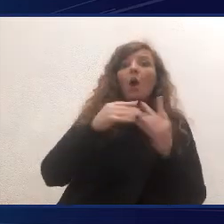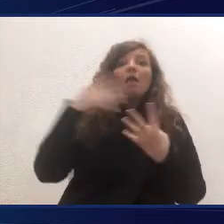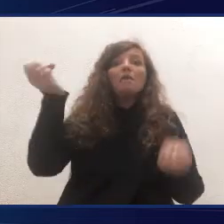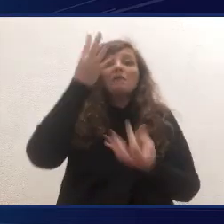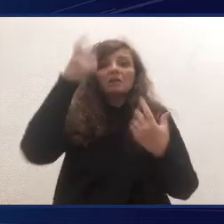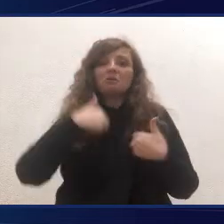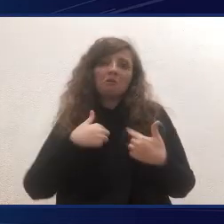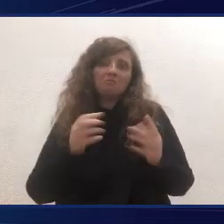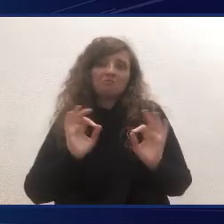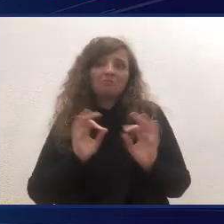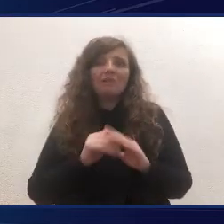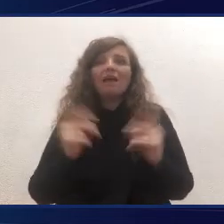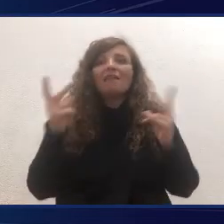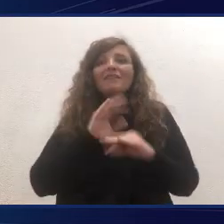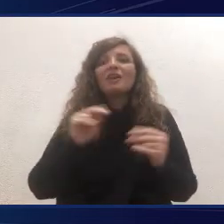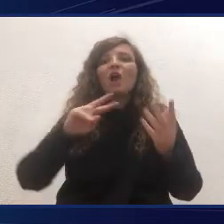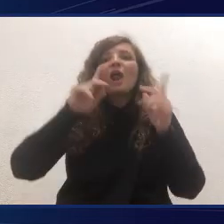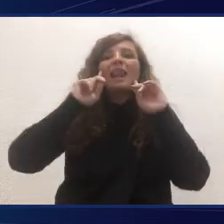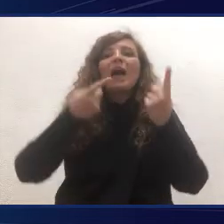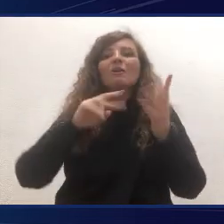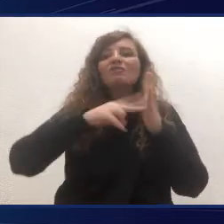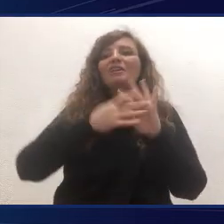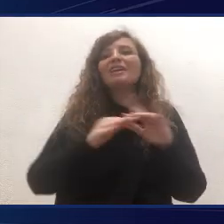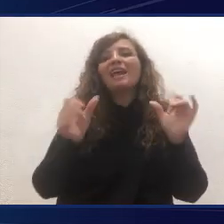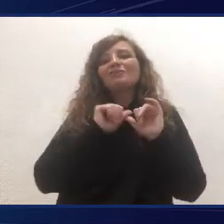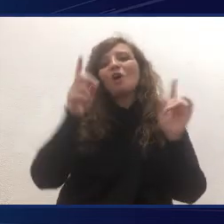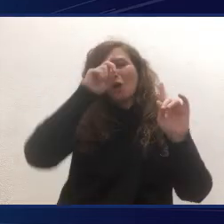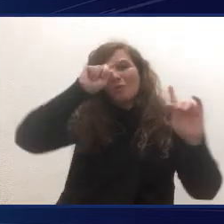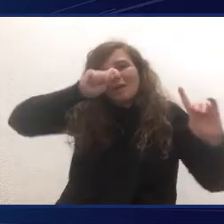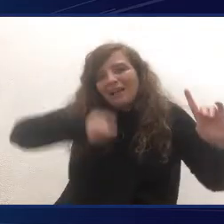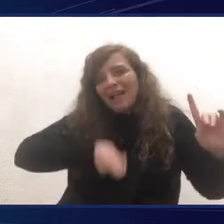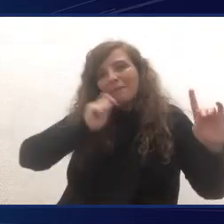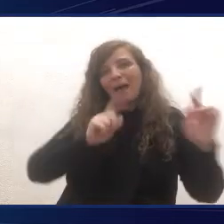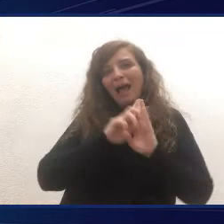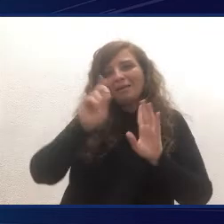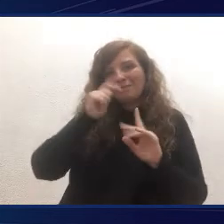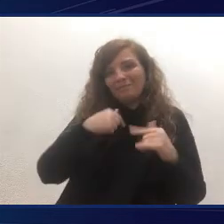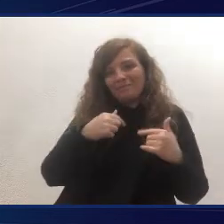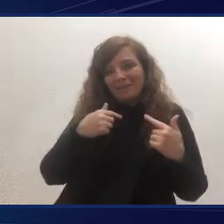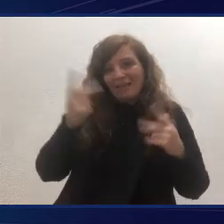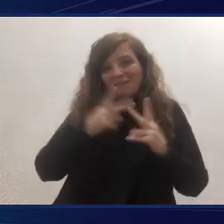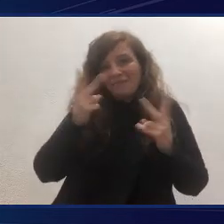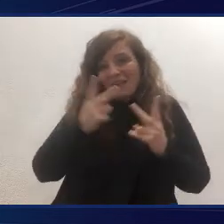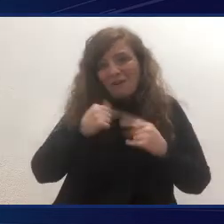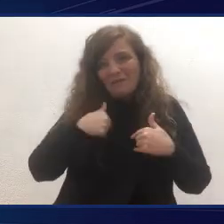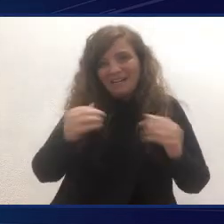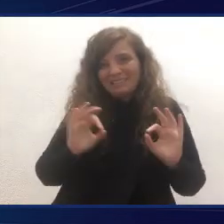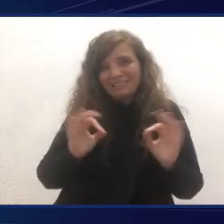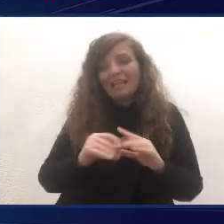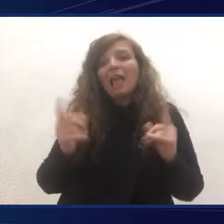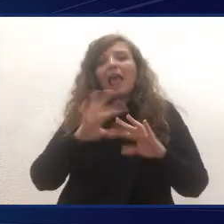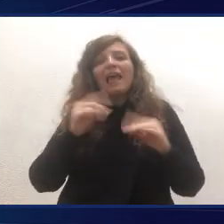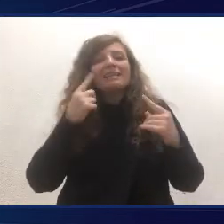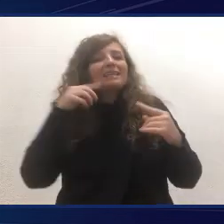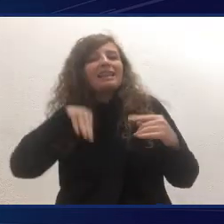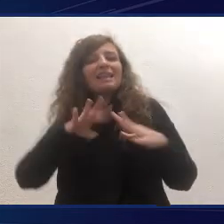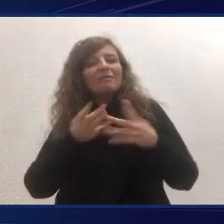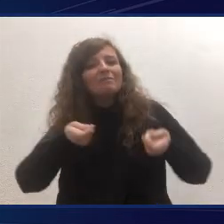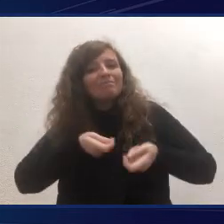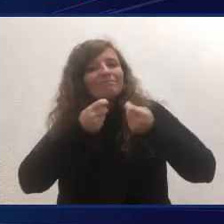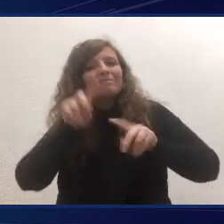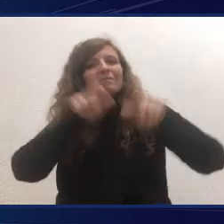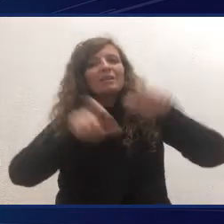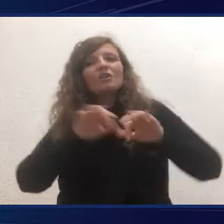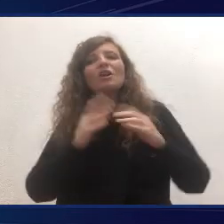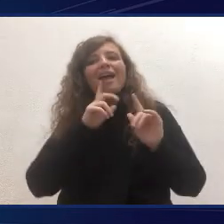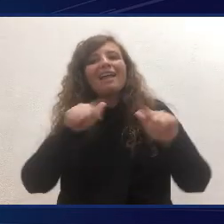un inventore. Ho avuto la laurea in ingegneria sola ad honorem, ma sentivo la vocazione ad agitatore di uomini,